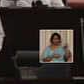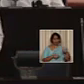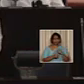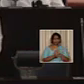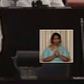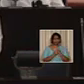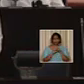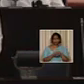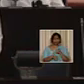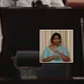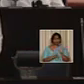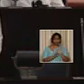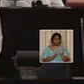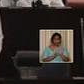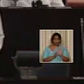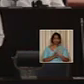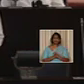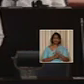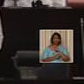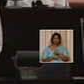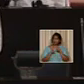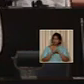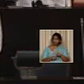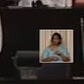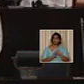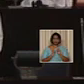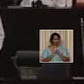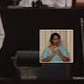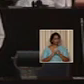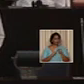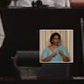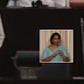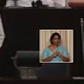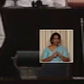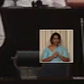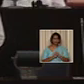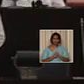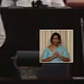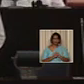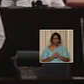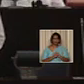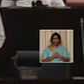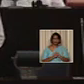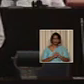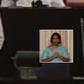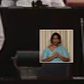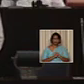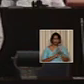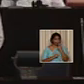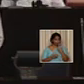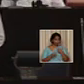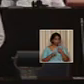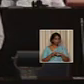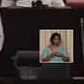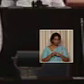පොලිස් සේවාවෙන්ම ඉතින් එවැනි ගැටලු තියෙනවා ඉතින් ඔබතුමා ඔය අහපු